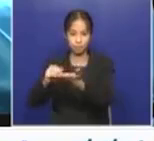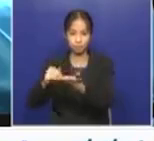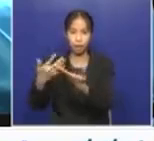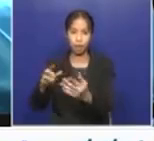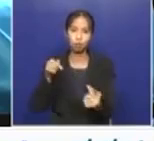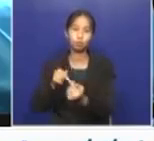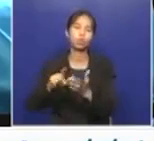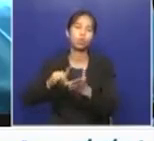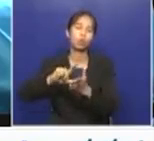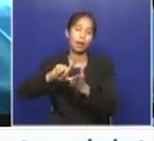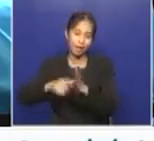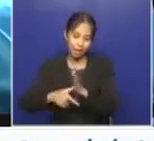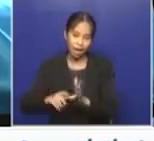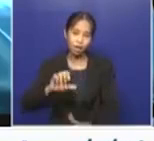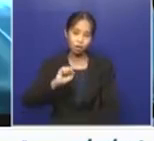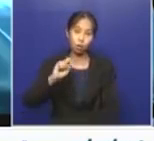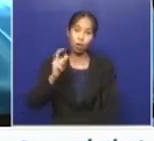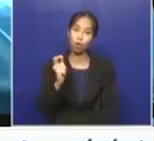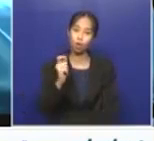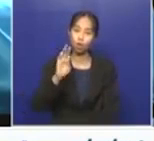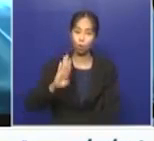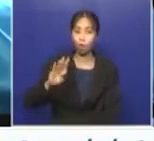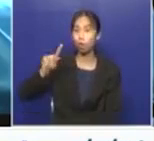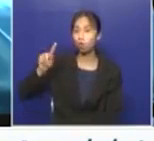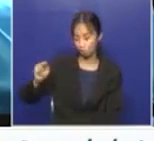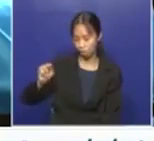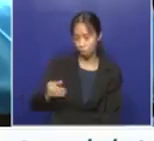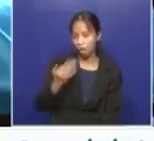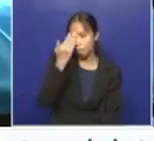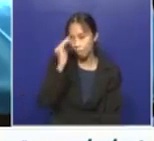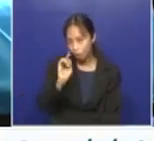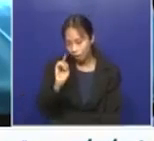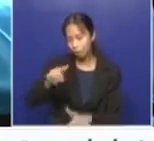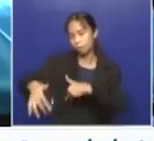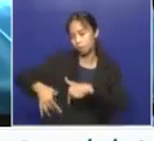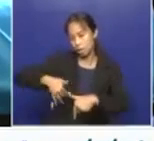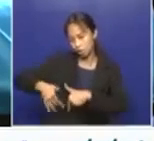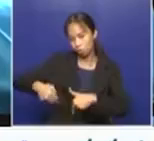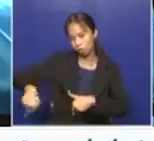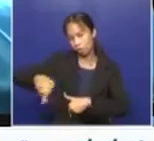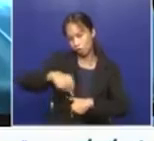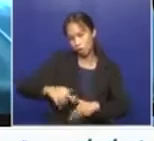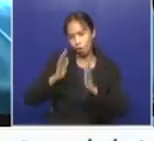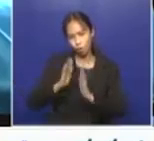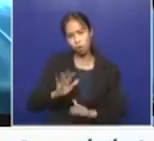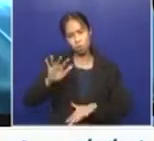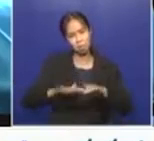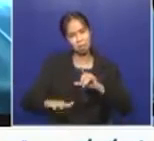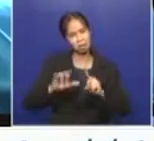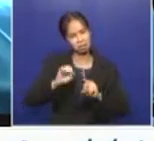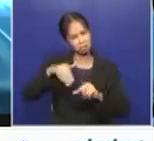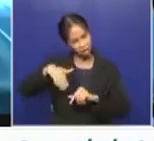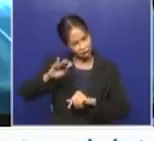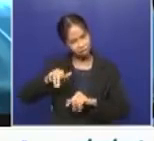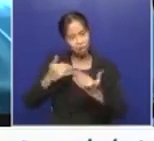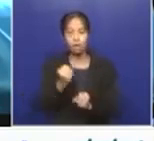าธิการสอบต.ว่าปัจจุบันมีพี่น้องในพื้นที่5จังหวัดชายแดนภาคใต้จำนวนหลายแสนคนได้เดินทาง